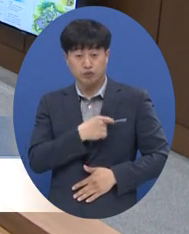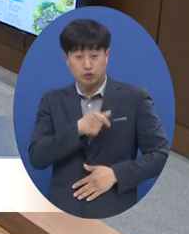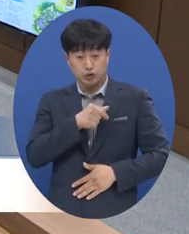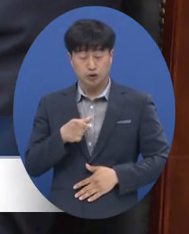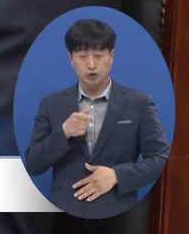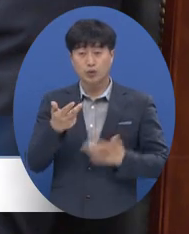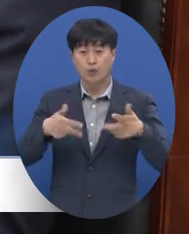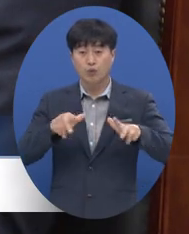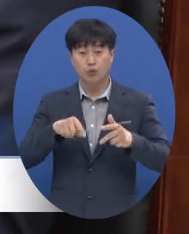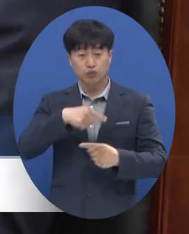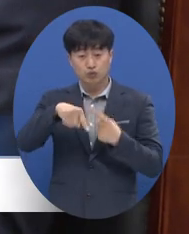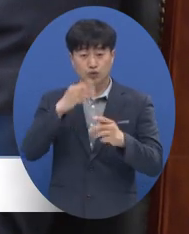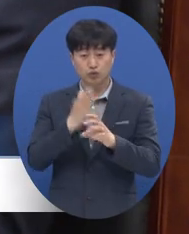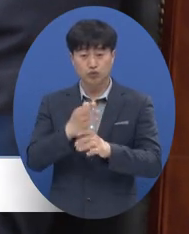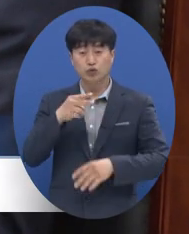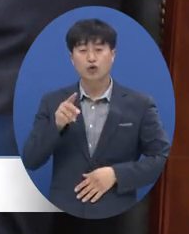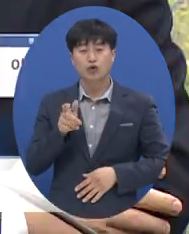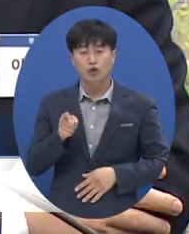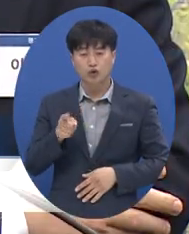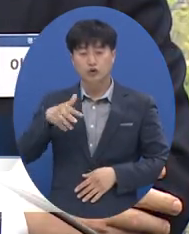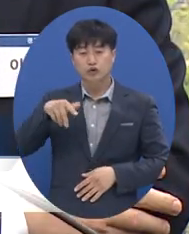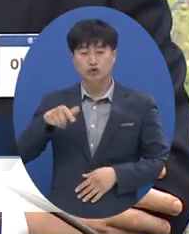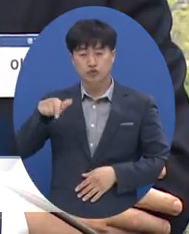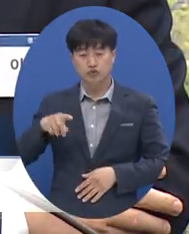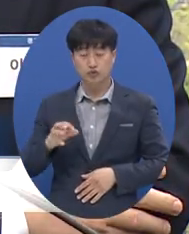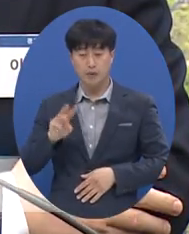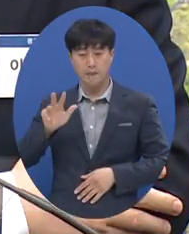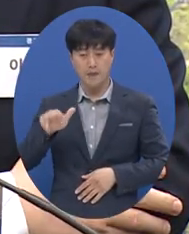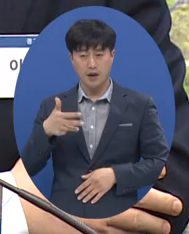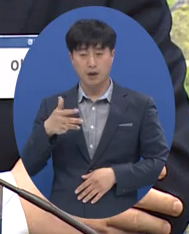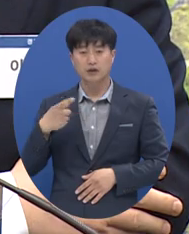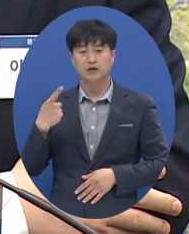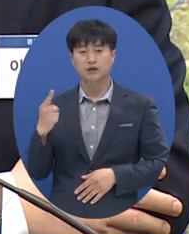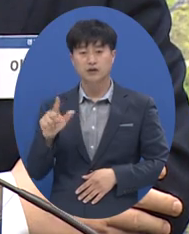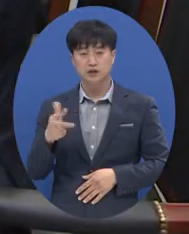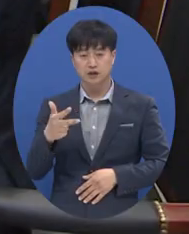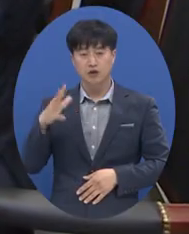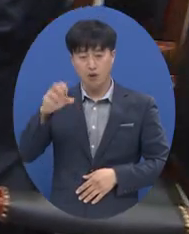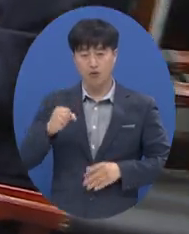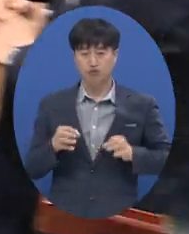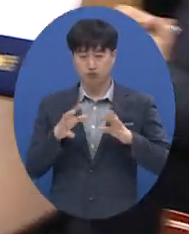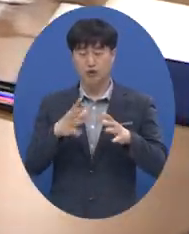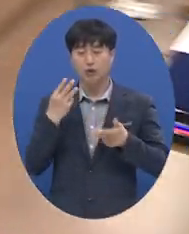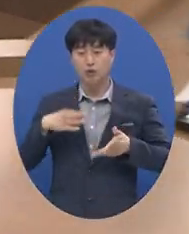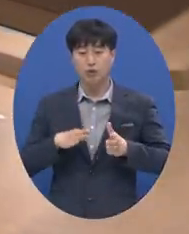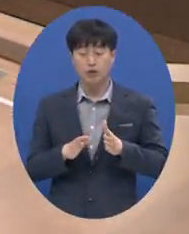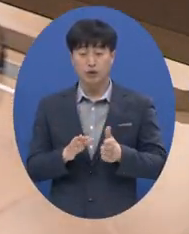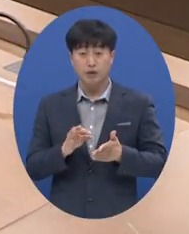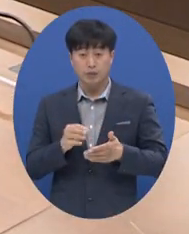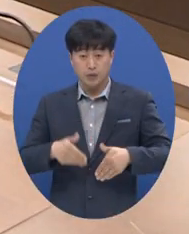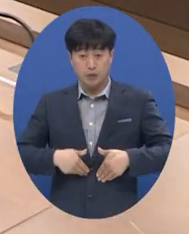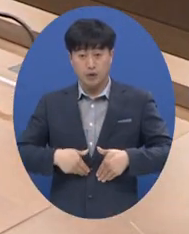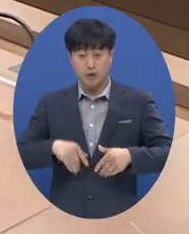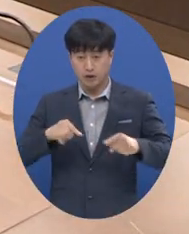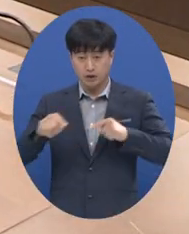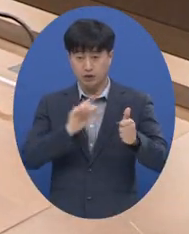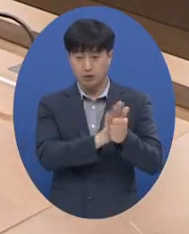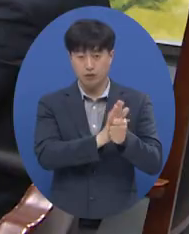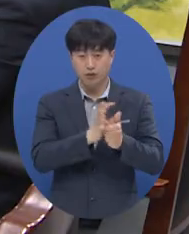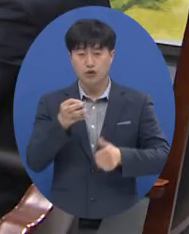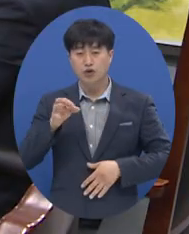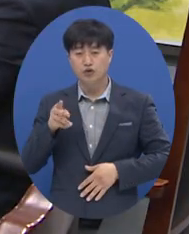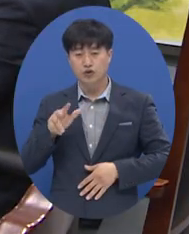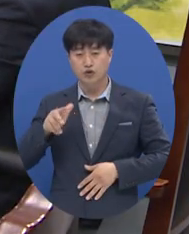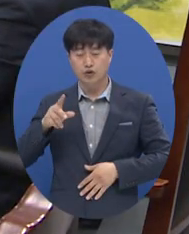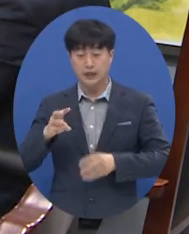테마파크 를 운영중인 주식 회사 더 추고 10회 107억 원을 투자 합니다 경기도는 사업 시행에 필요한 행정 제원을